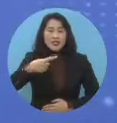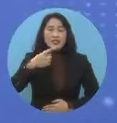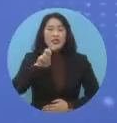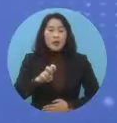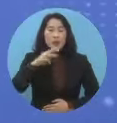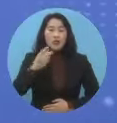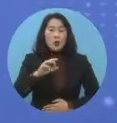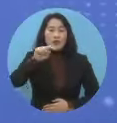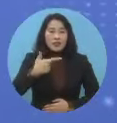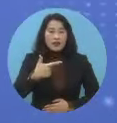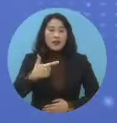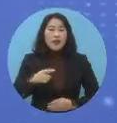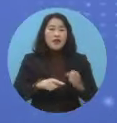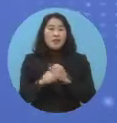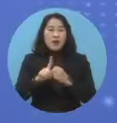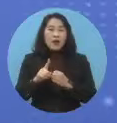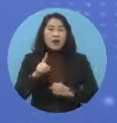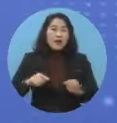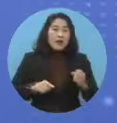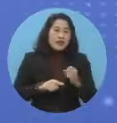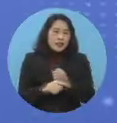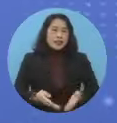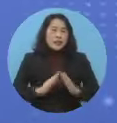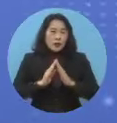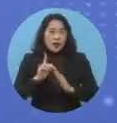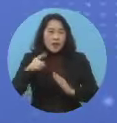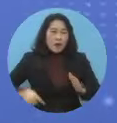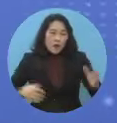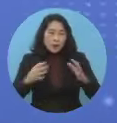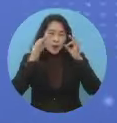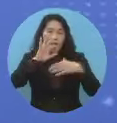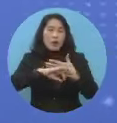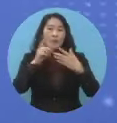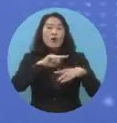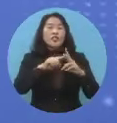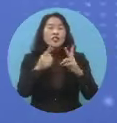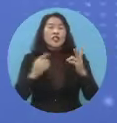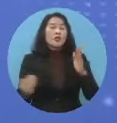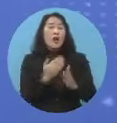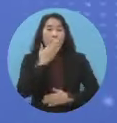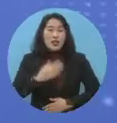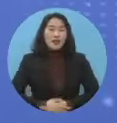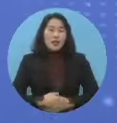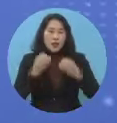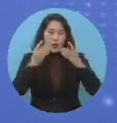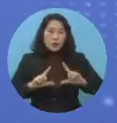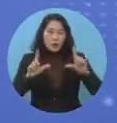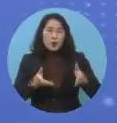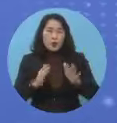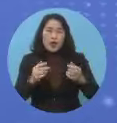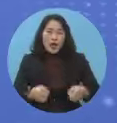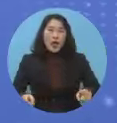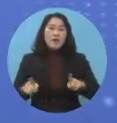1년 통찰 뜻을 세워 한마음으로 노력하면 무엇이든 이룰 수 있다는 말입니다 새해 도민과 함께 전남 의 발전과